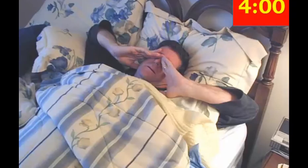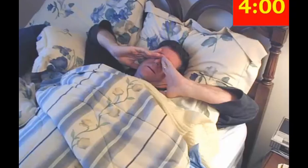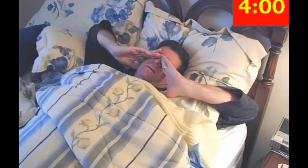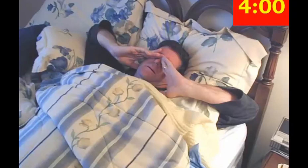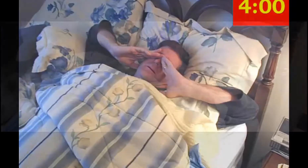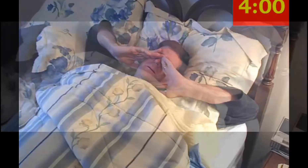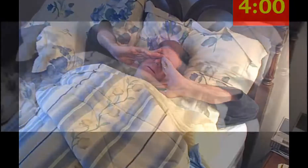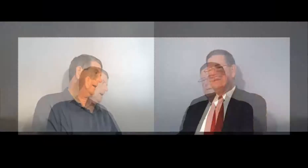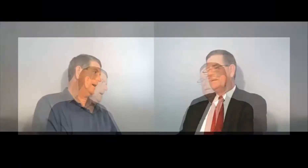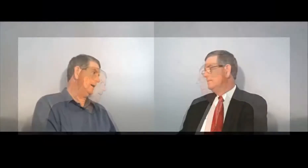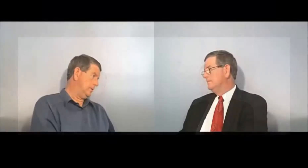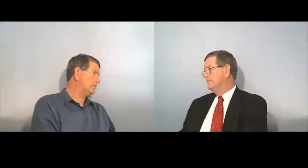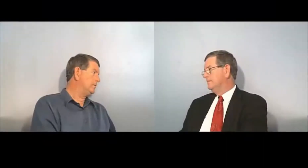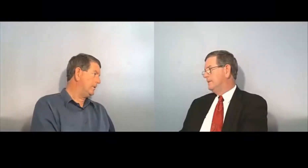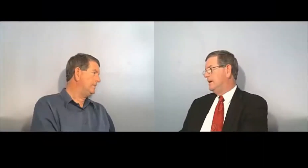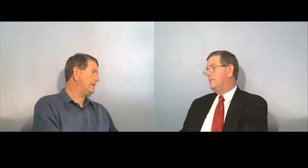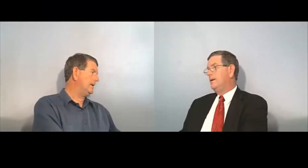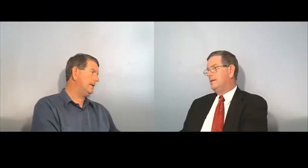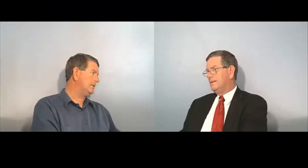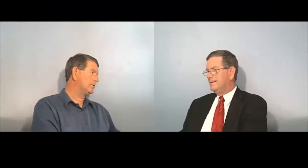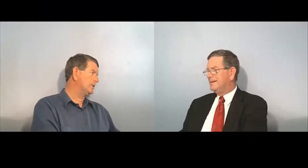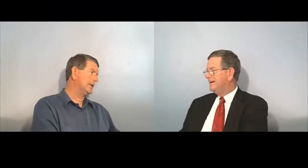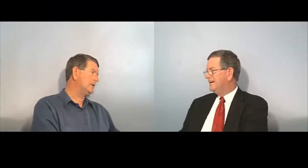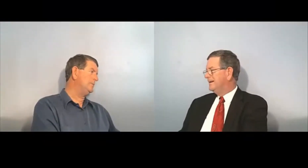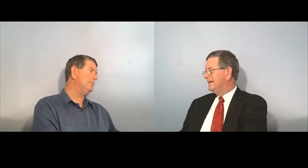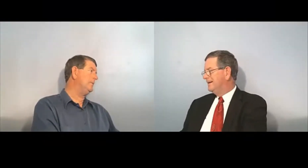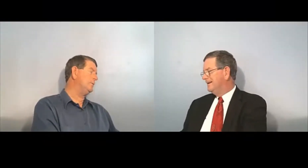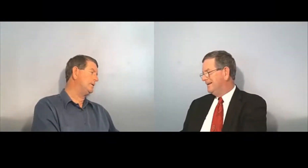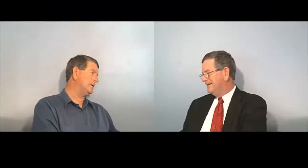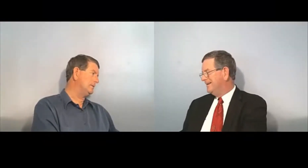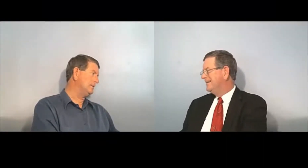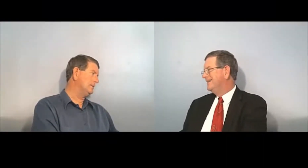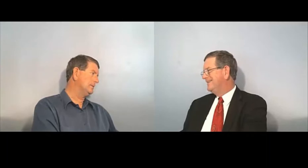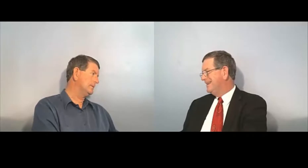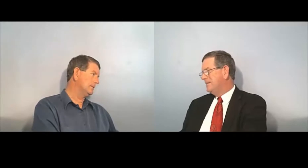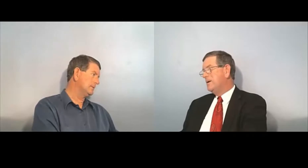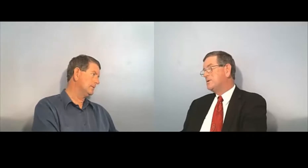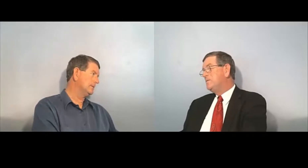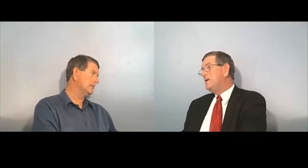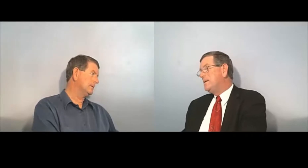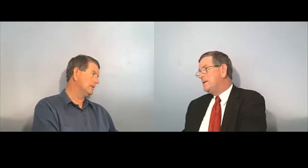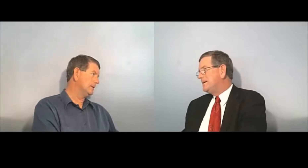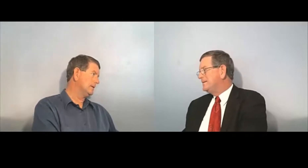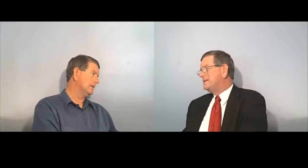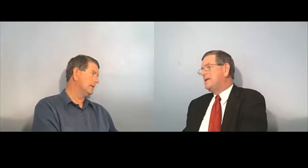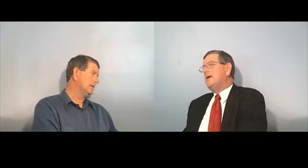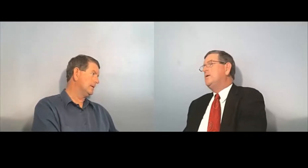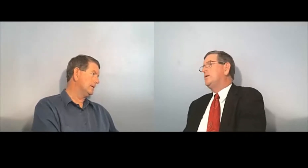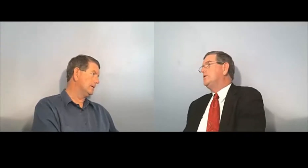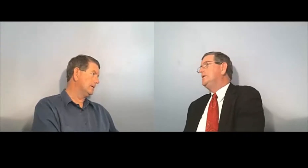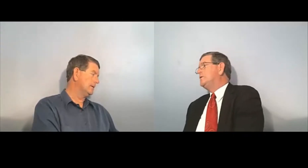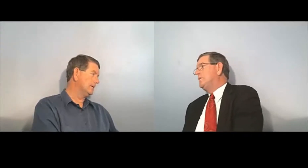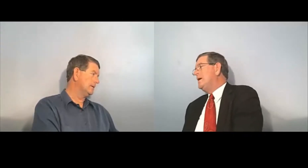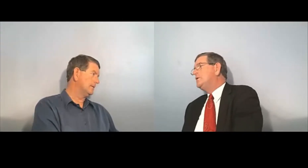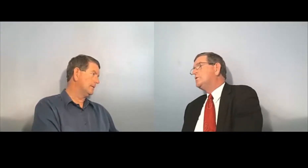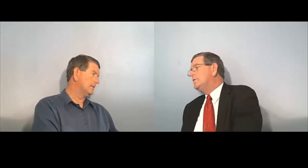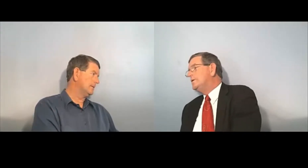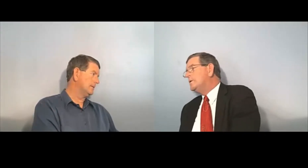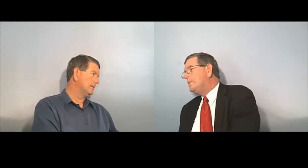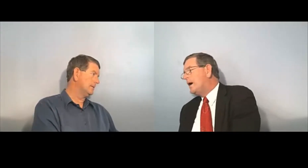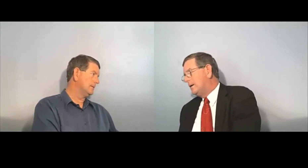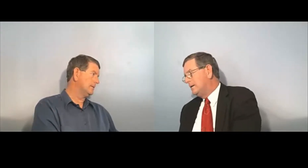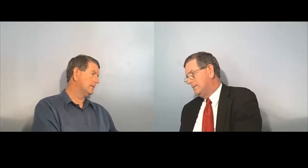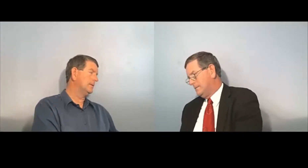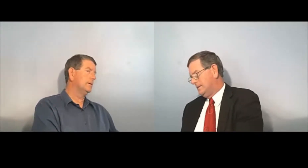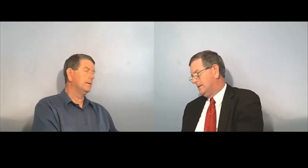je me lève. Alors, tu vois, Eh Michael, que je ne gaspille pas mon temps. Ouais, je vois, mais 5h30 de sommeil ne